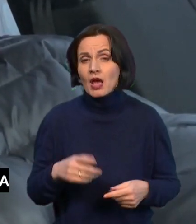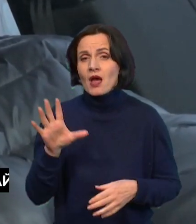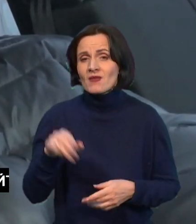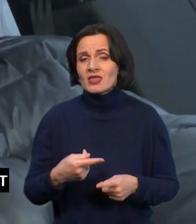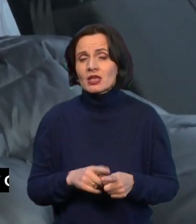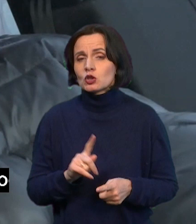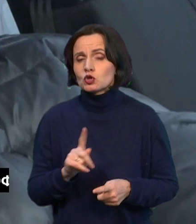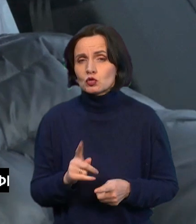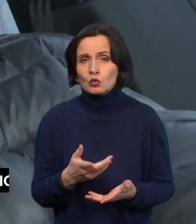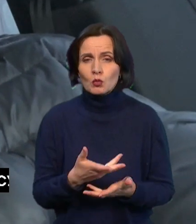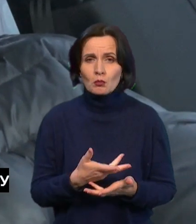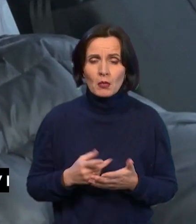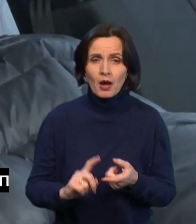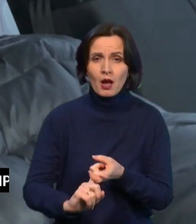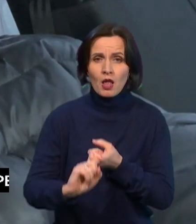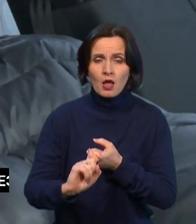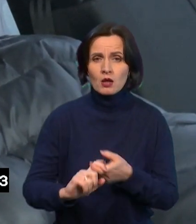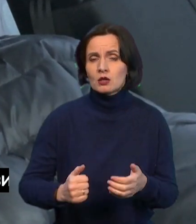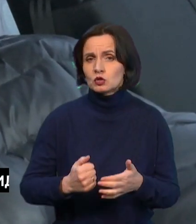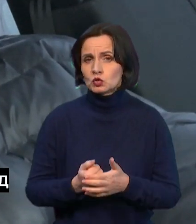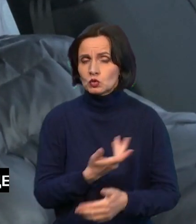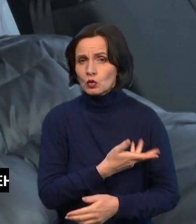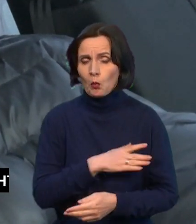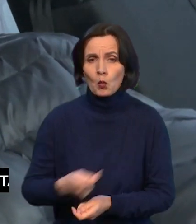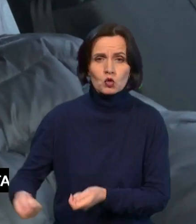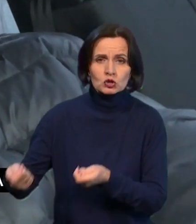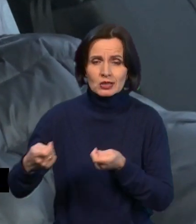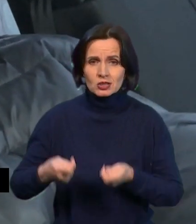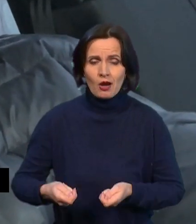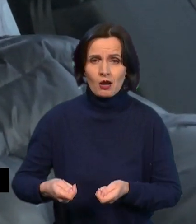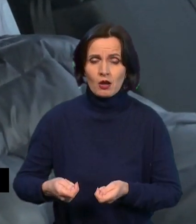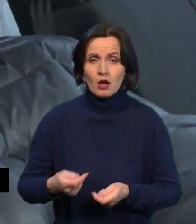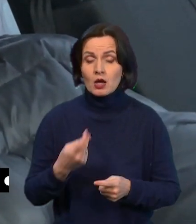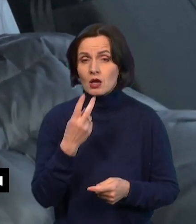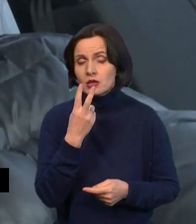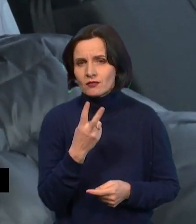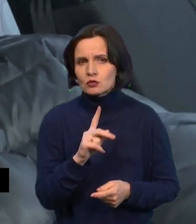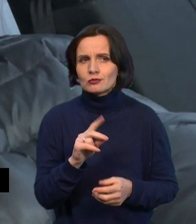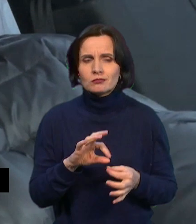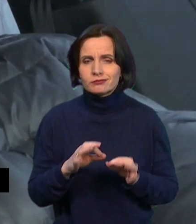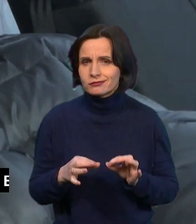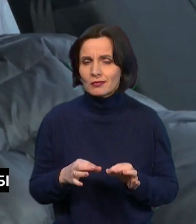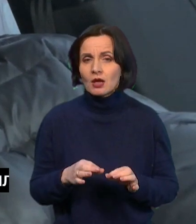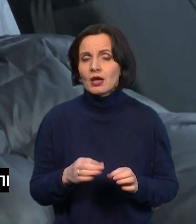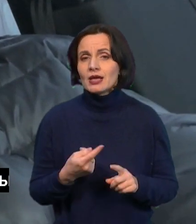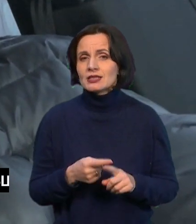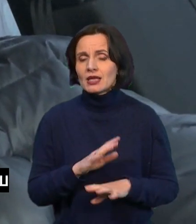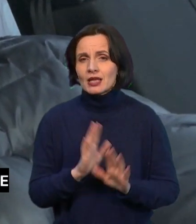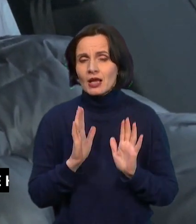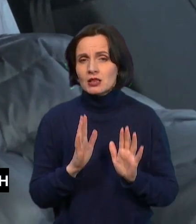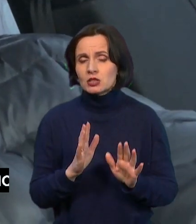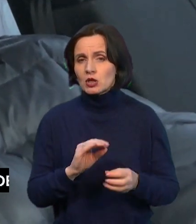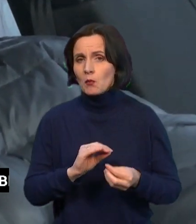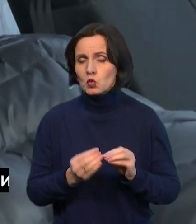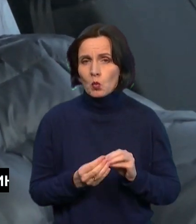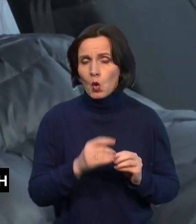ми прив'язані до польських постачальників. Але дивіться, в чому тут нюанс. Це ж не тільки проблема для